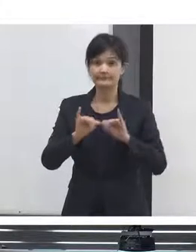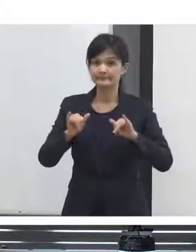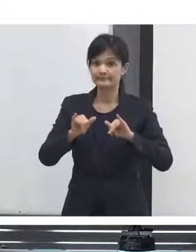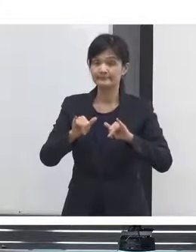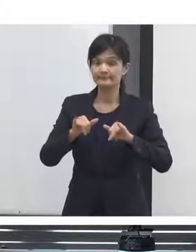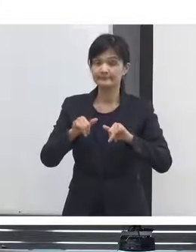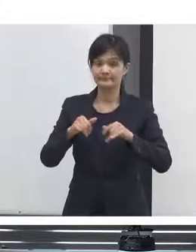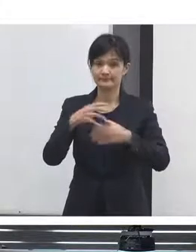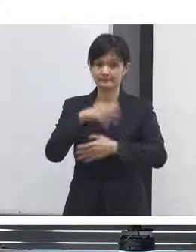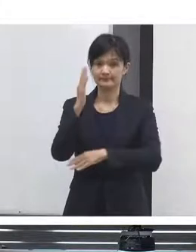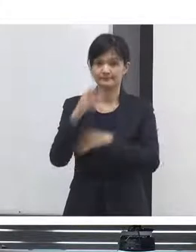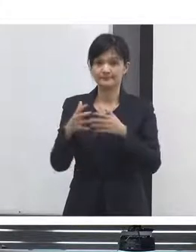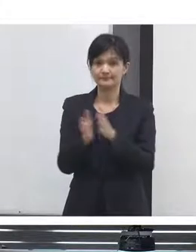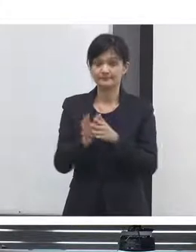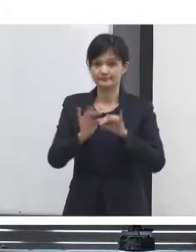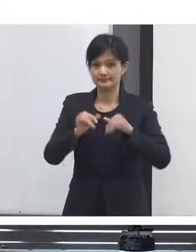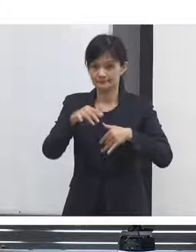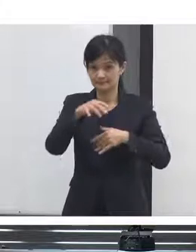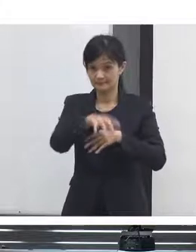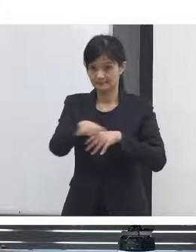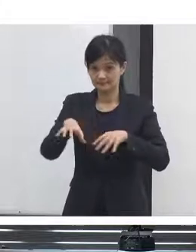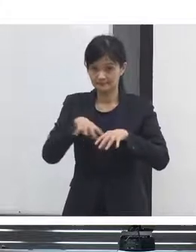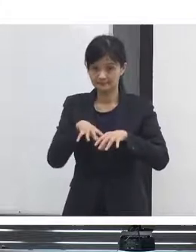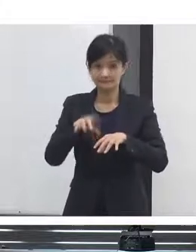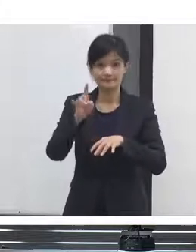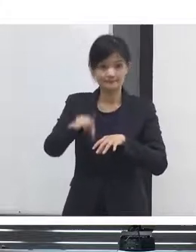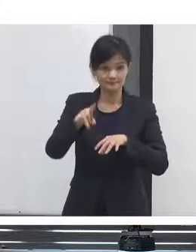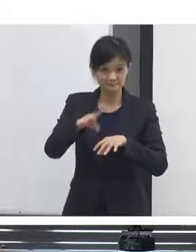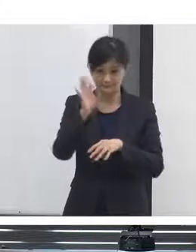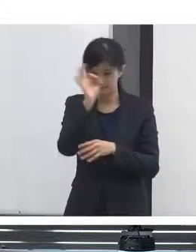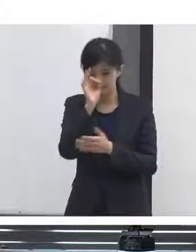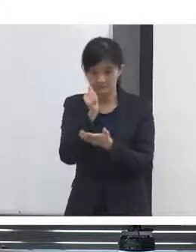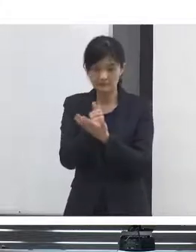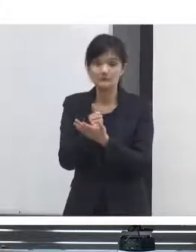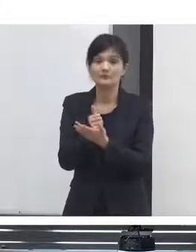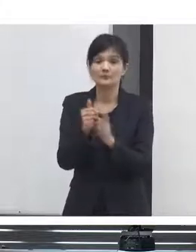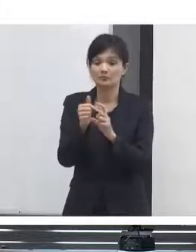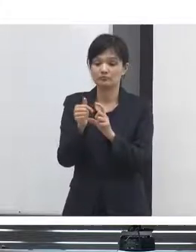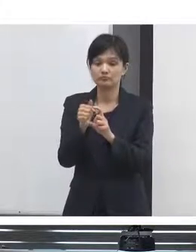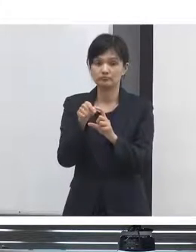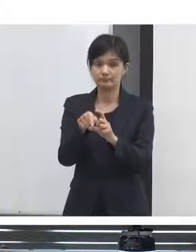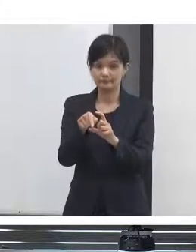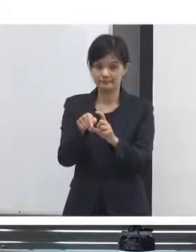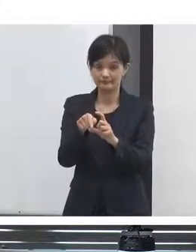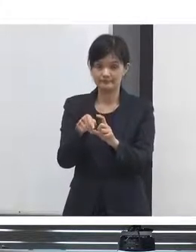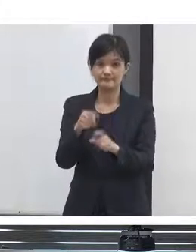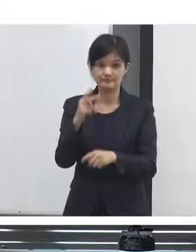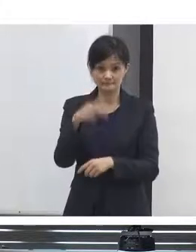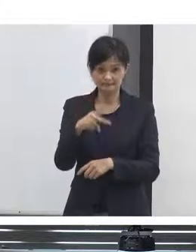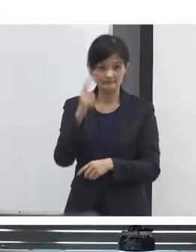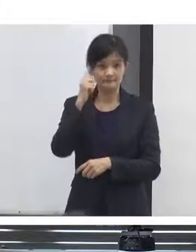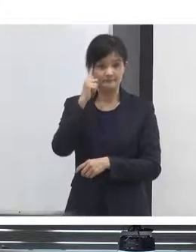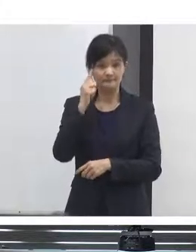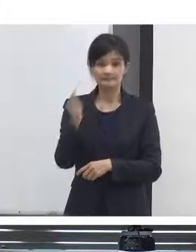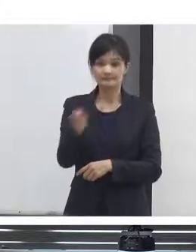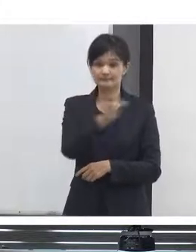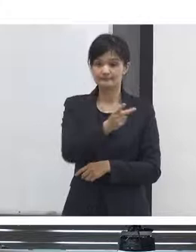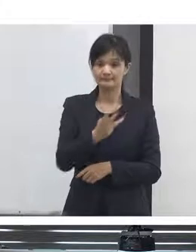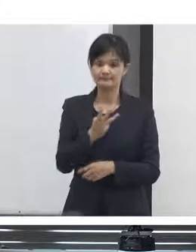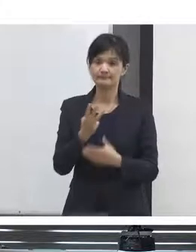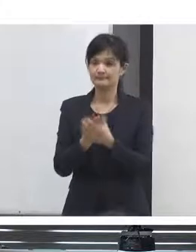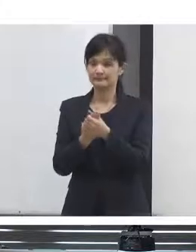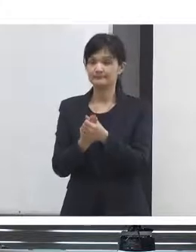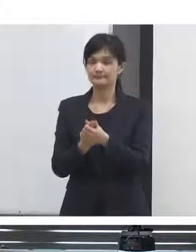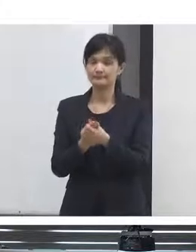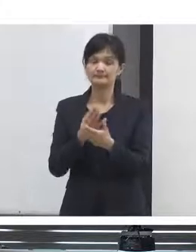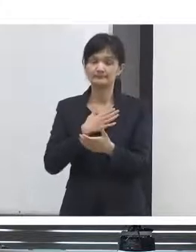地级的内政部的这个地级的服务呢，去找到它每一个地级秋怪的这个 SY 坐标，然后呢，使得这个种植的地点能够